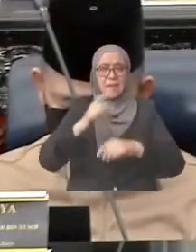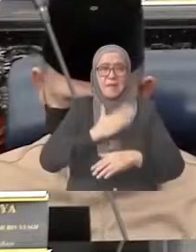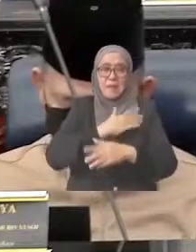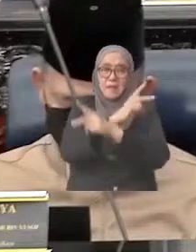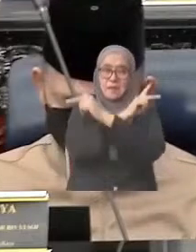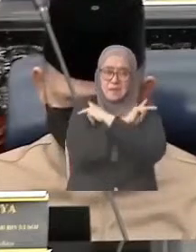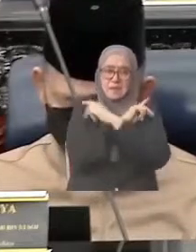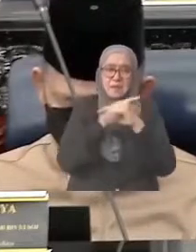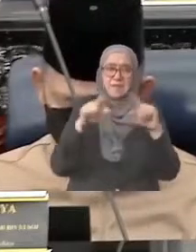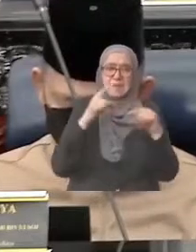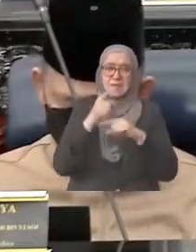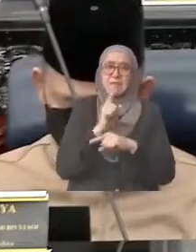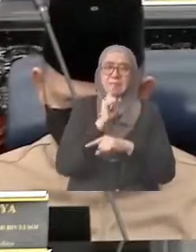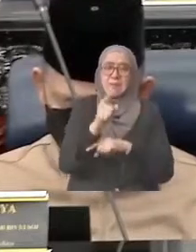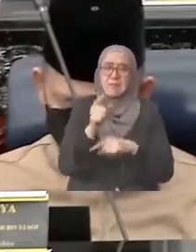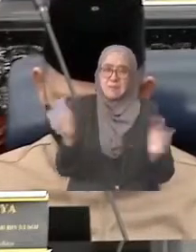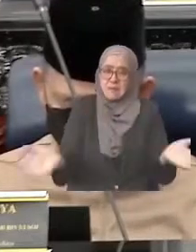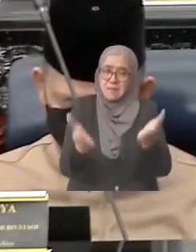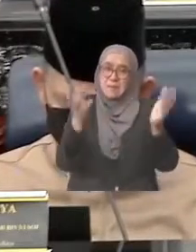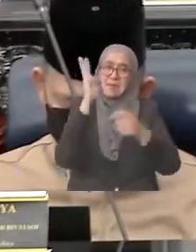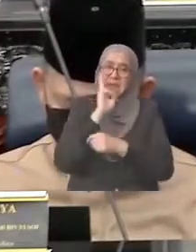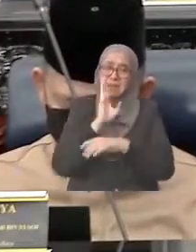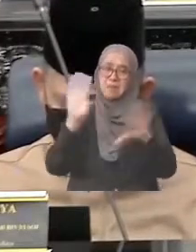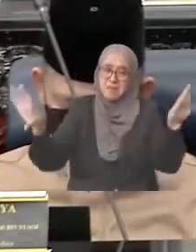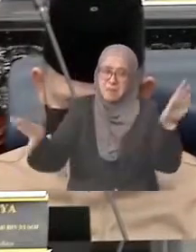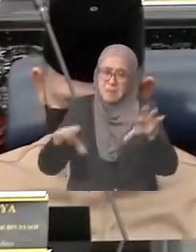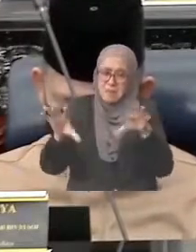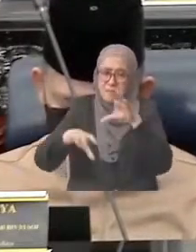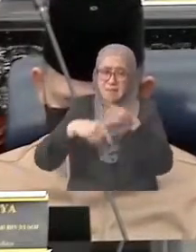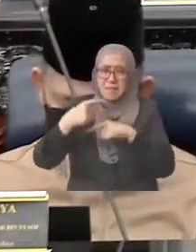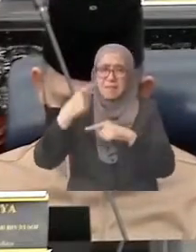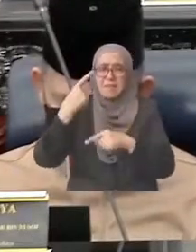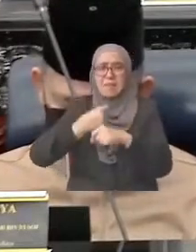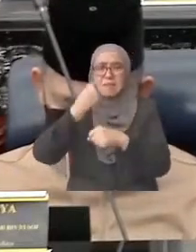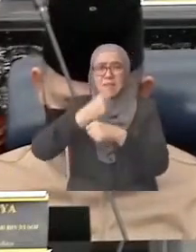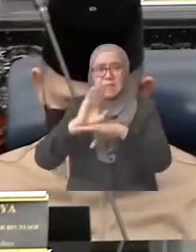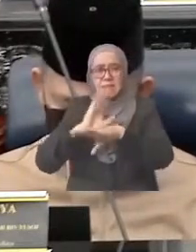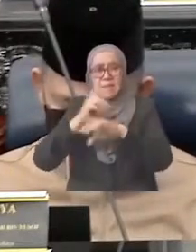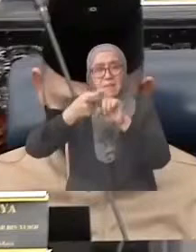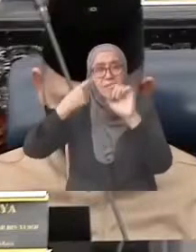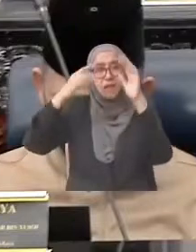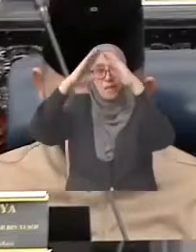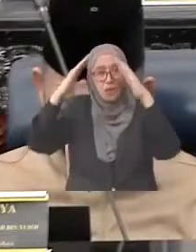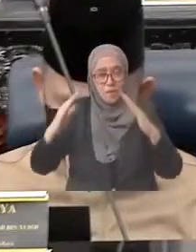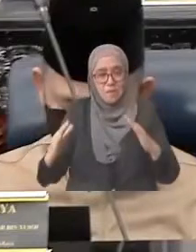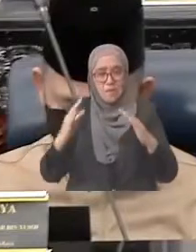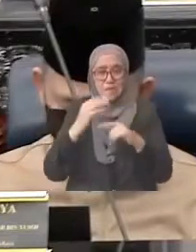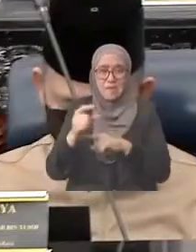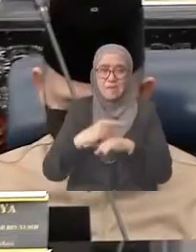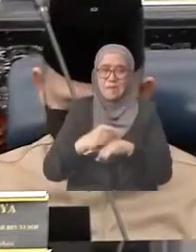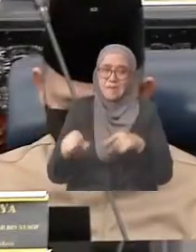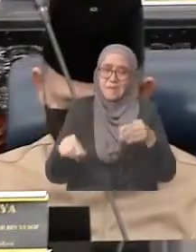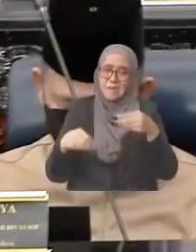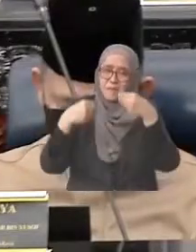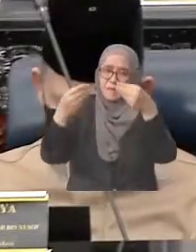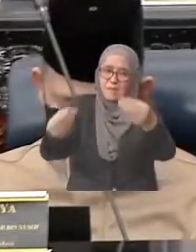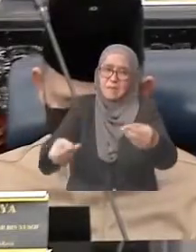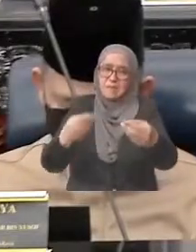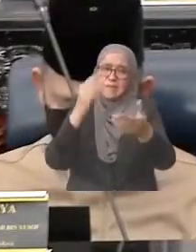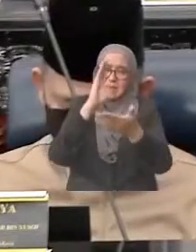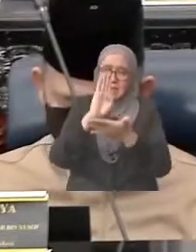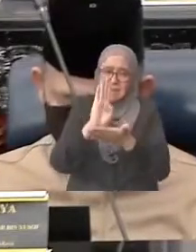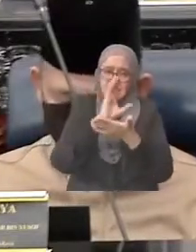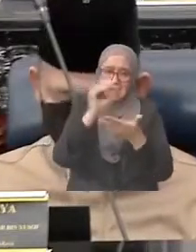pendapatan dari rumah insentif dalam bentuk bantuan asas modal penjaga akan diberikan disamping program bimbingan bagi menggalakkan